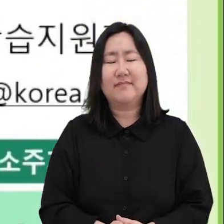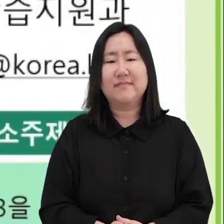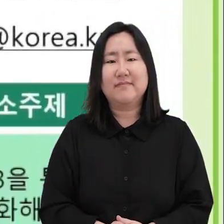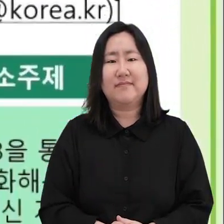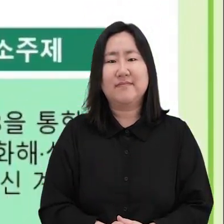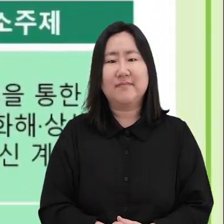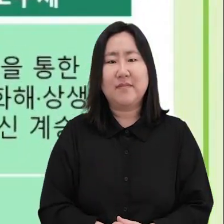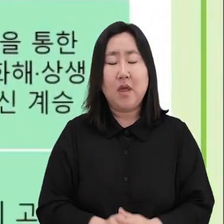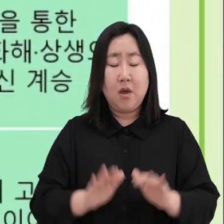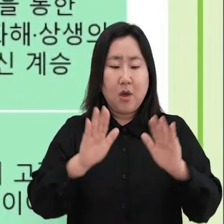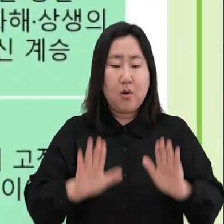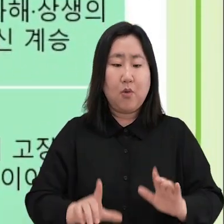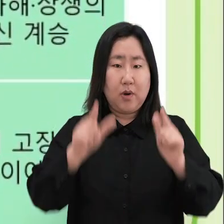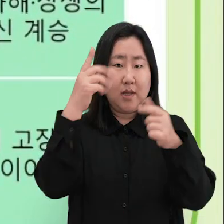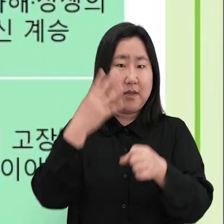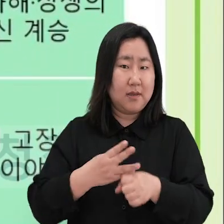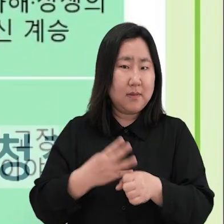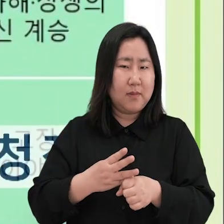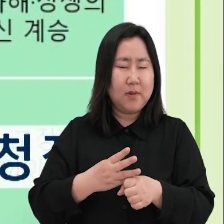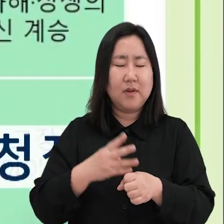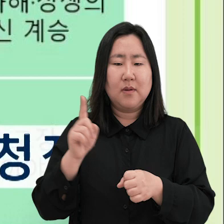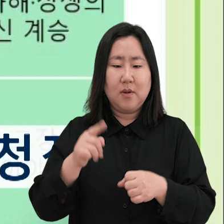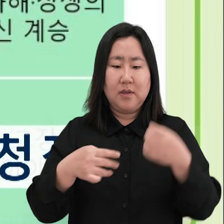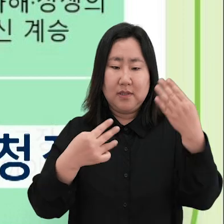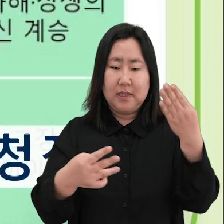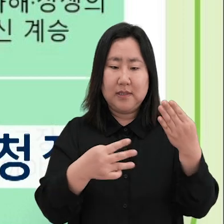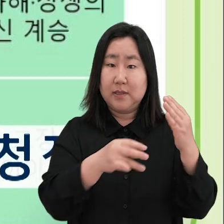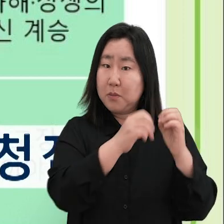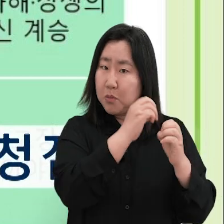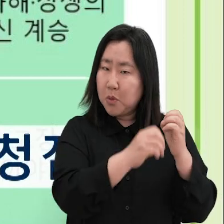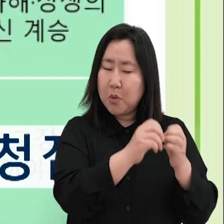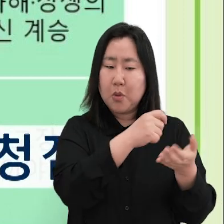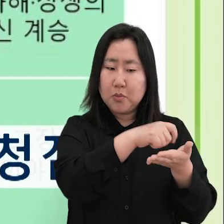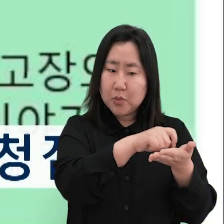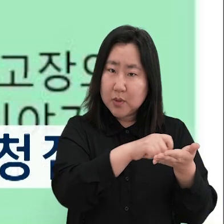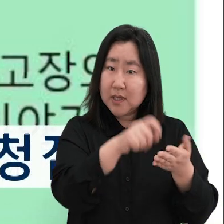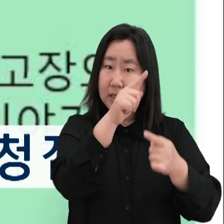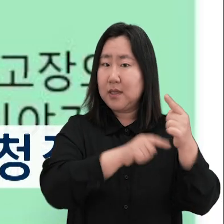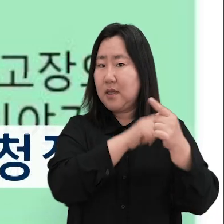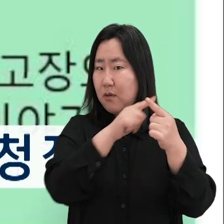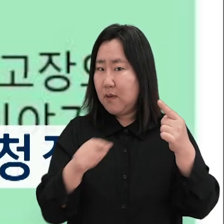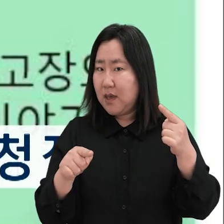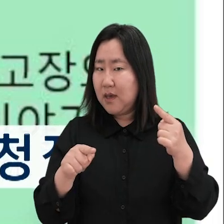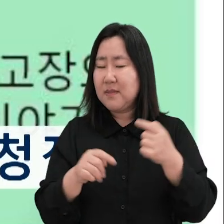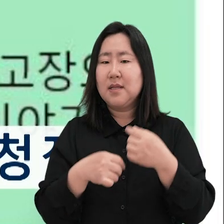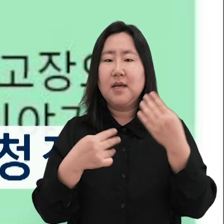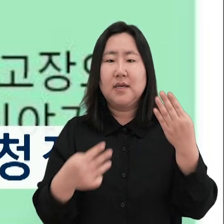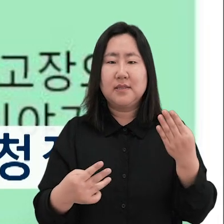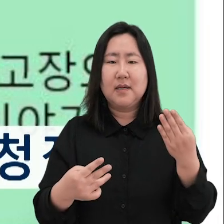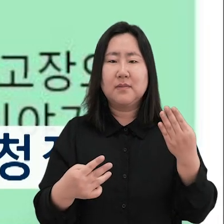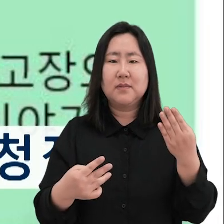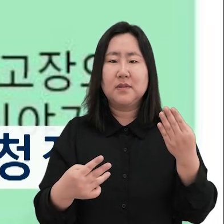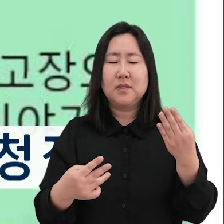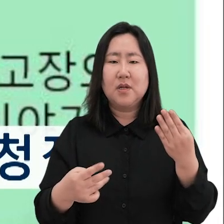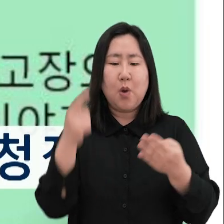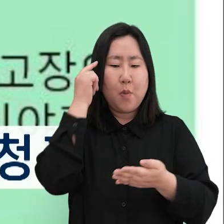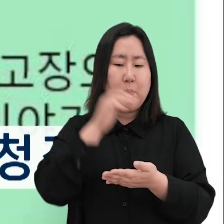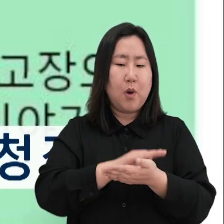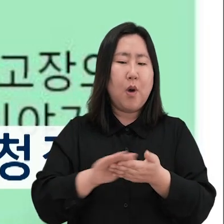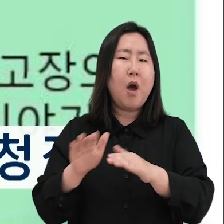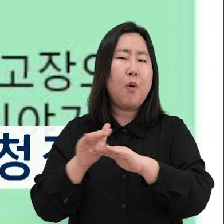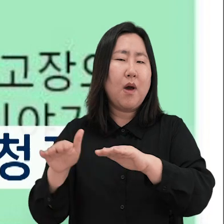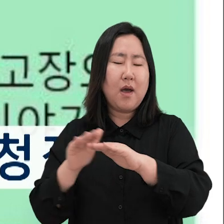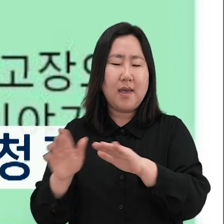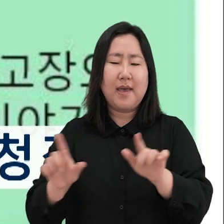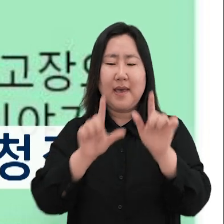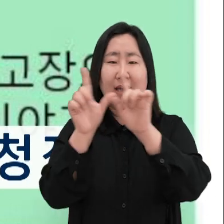한편 올해로네 번째를 맞은 제주 사삼 문예 백일장은 사삼 그리고 평화 화의 상생의 길을 주제로